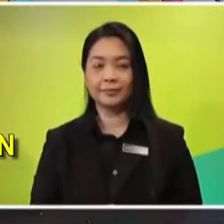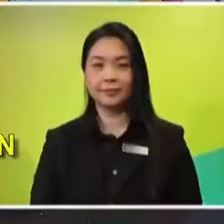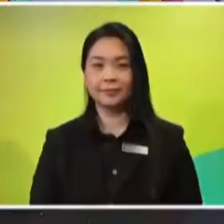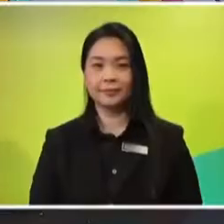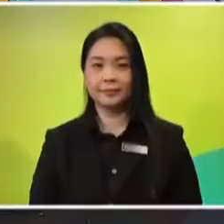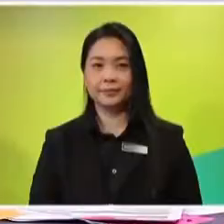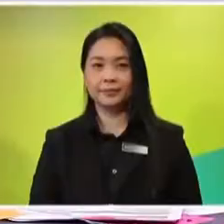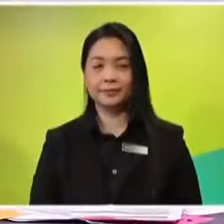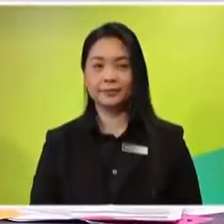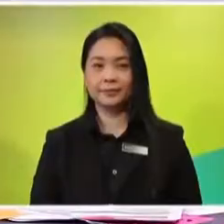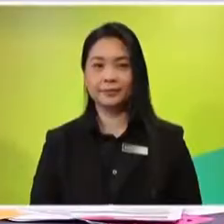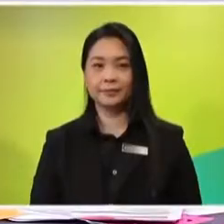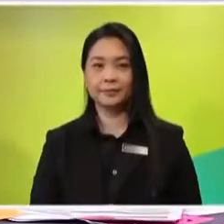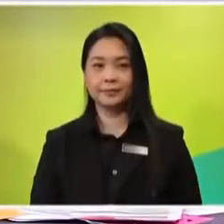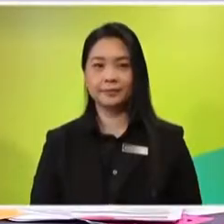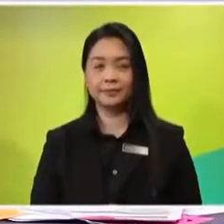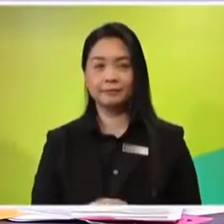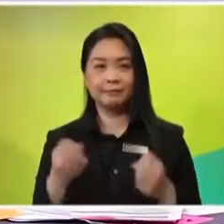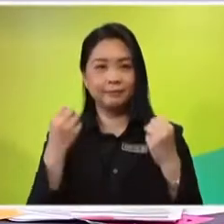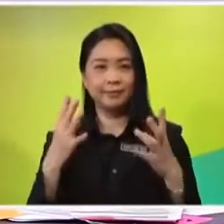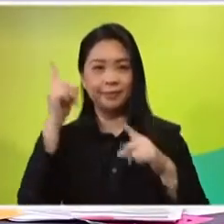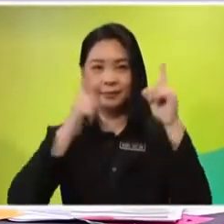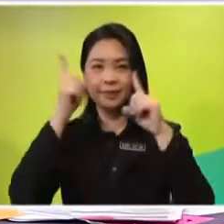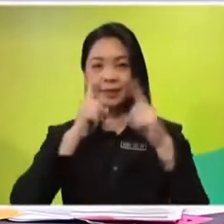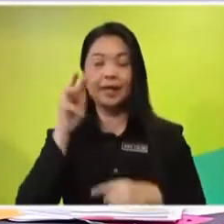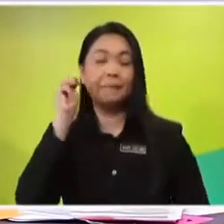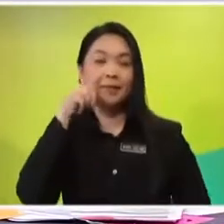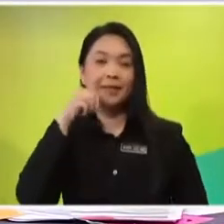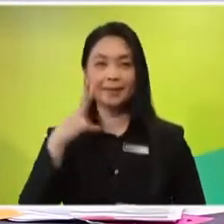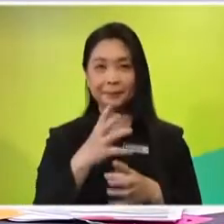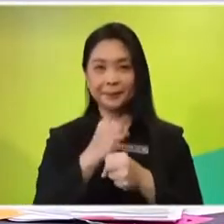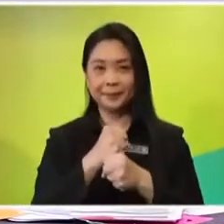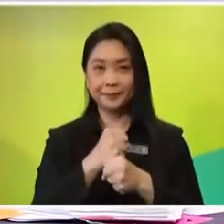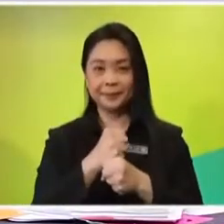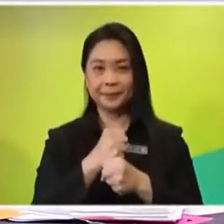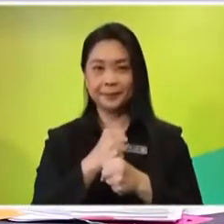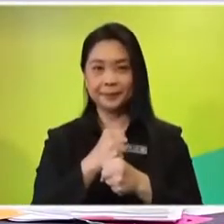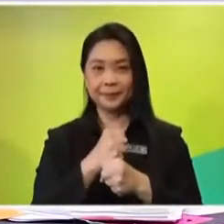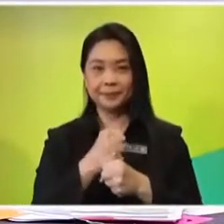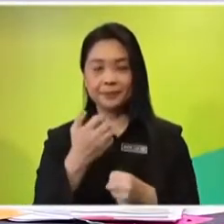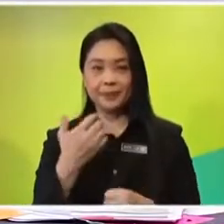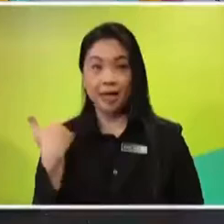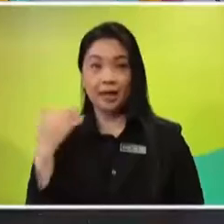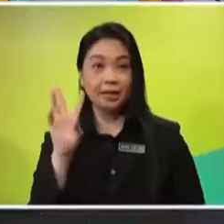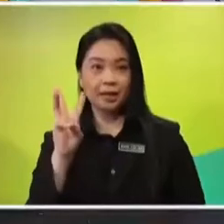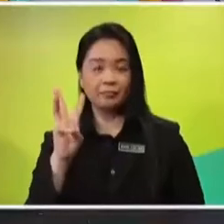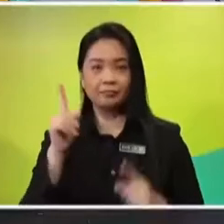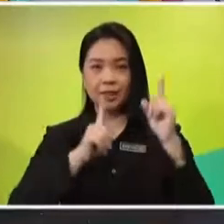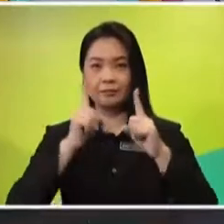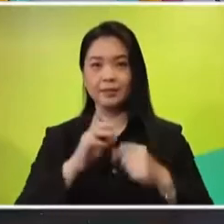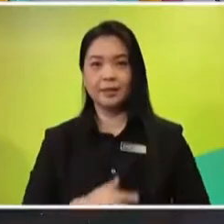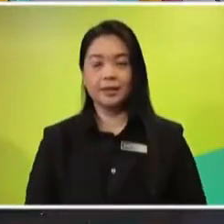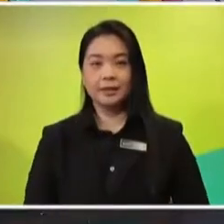Okey. Dah banyak dah bintang tu. Ha. Bintang saya dah ada 6 dah, cikgu. Okey. Okey, cikgu. Jom,